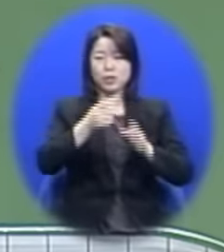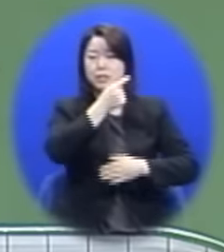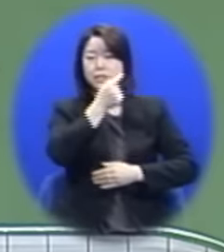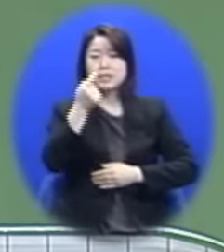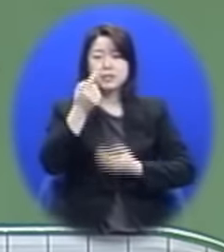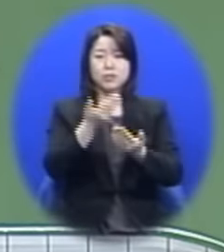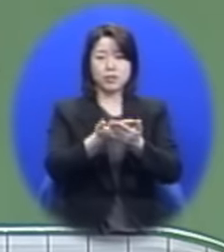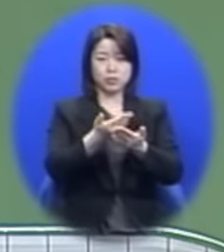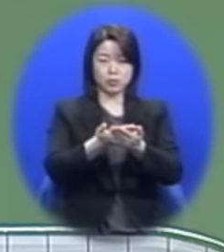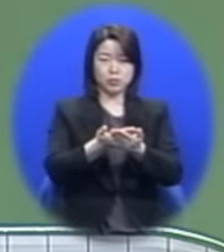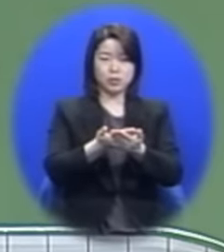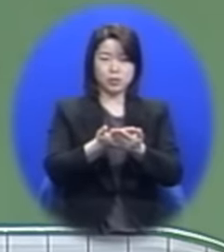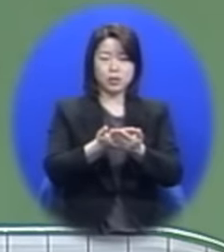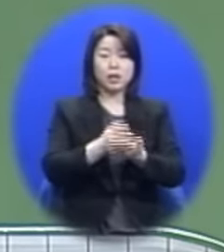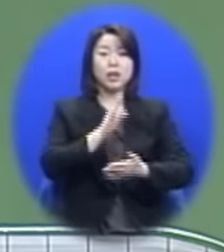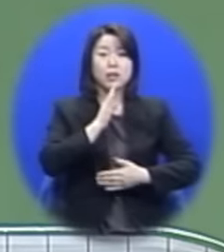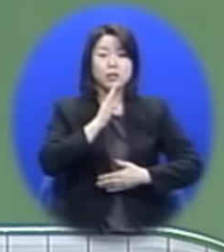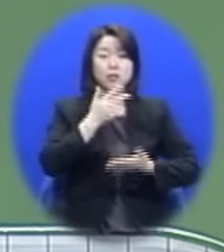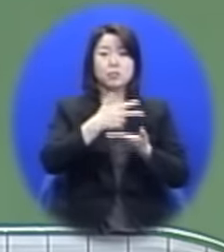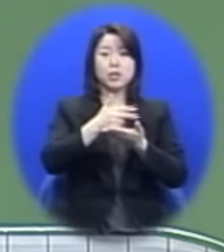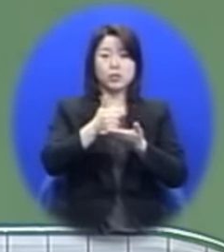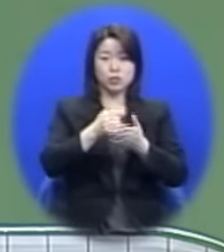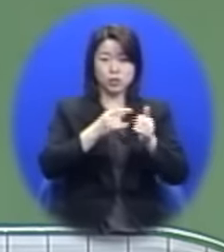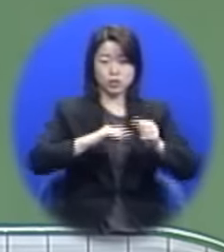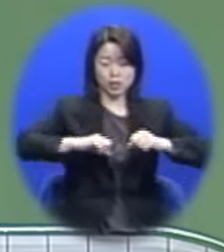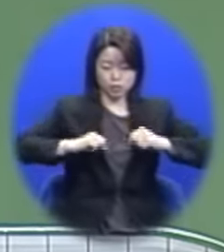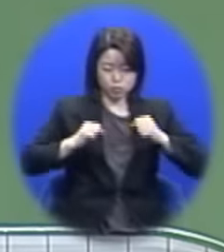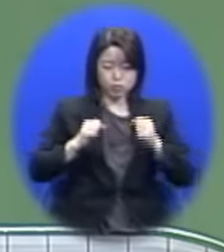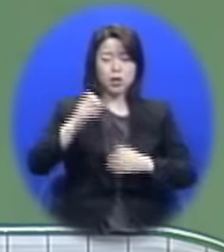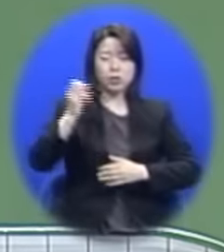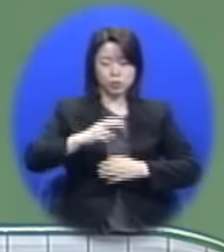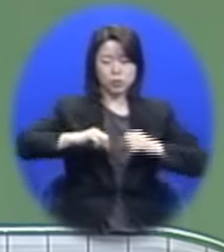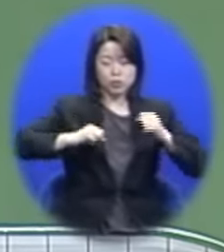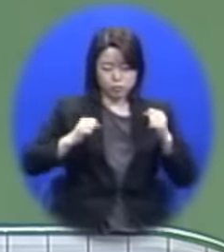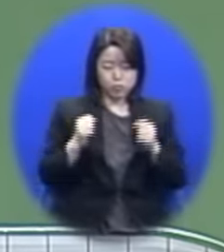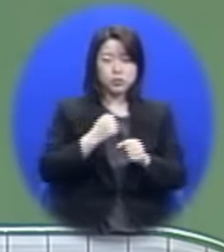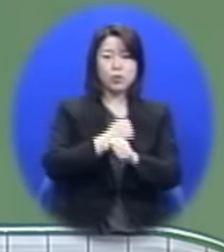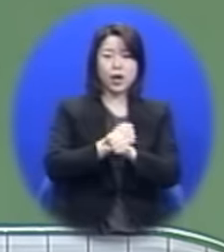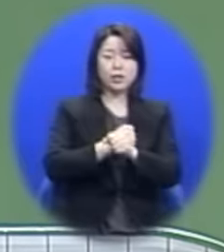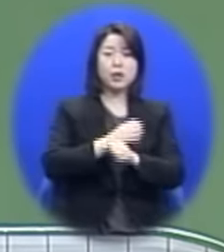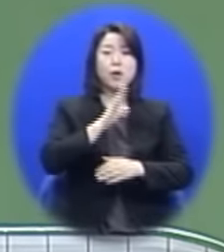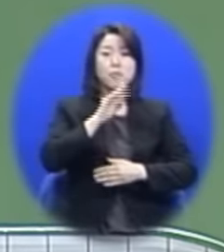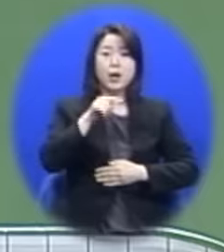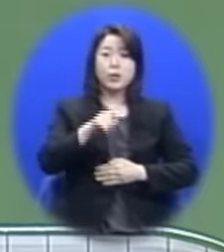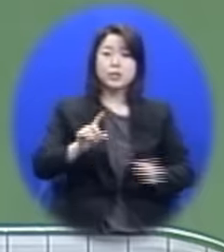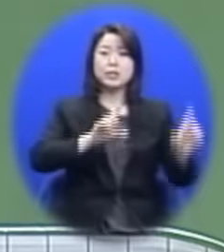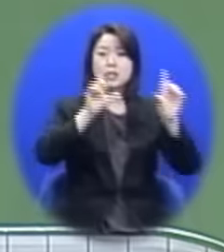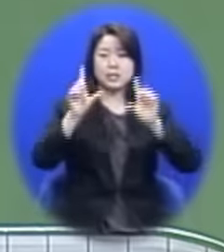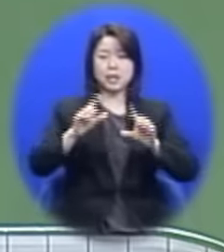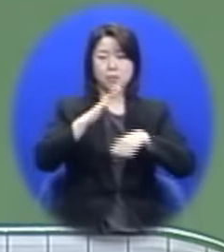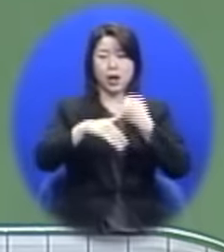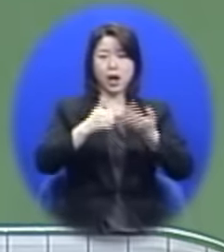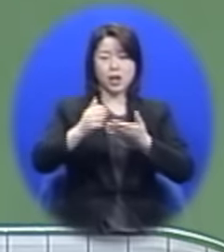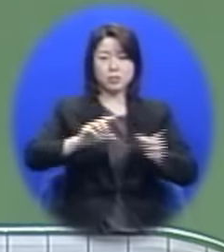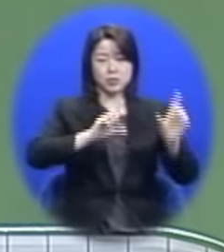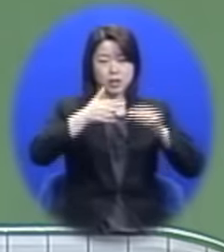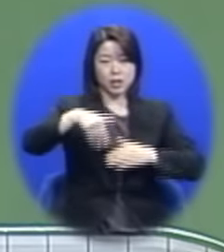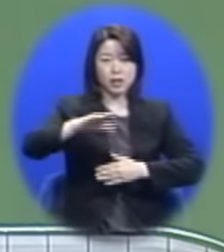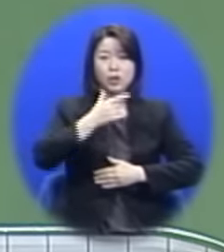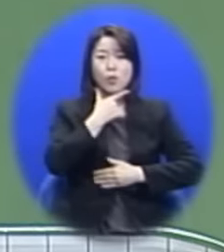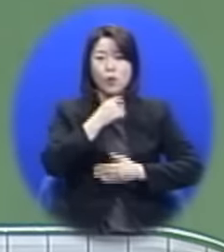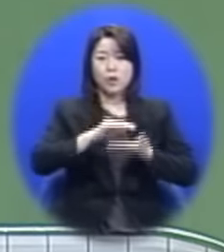주십시오. 정말 주님께 순종하고 또 순종하고 순종하는 바로 그 삶을 하나님 살아가기